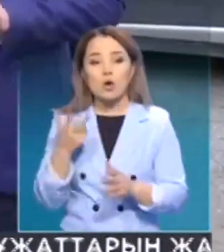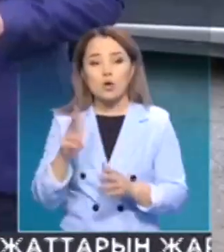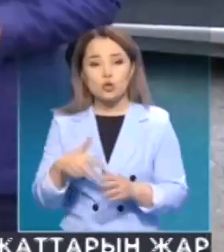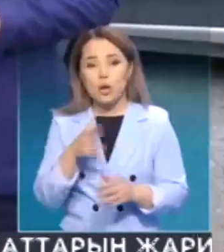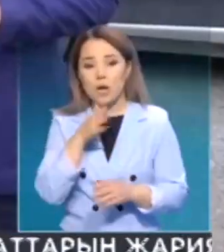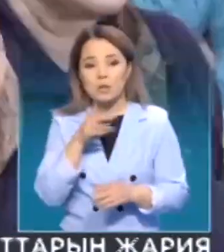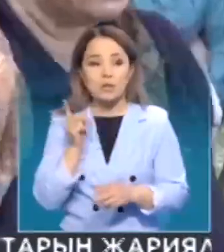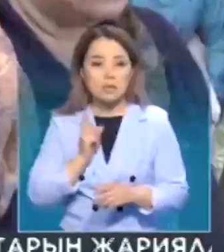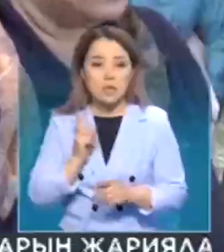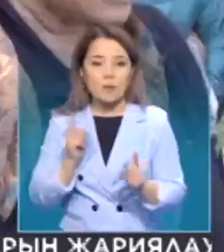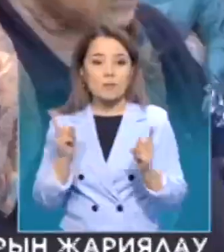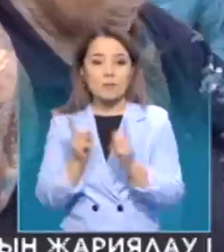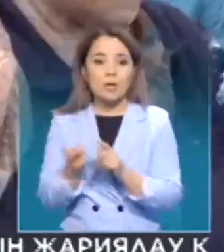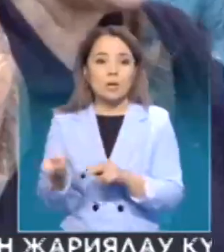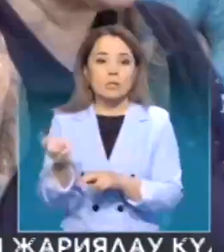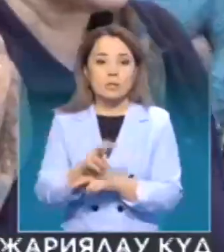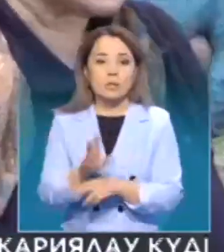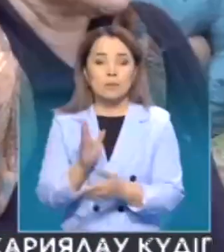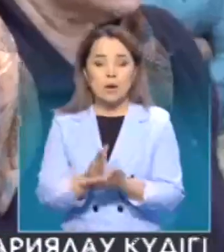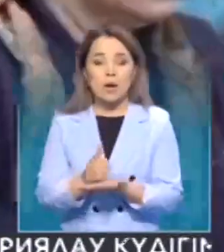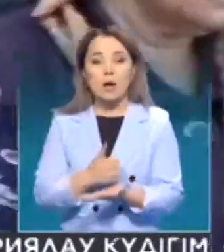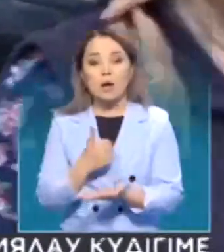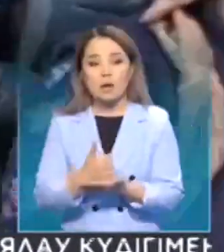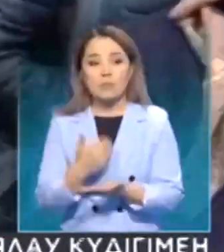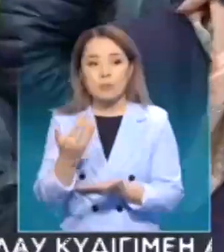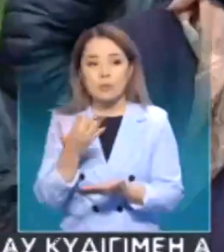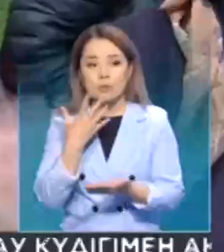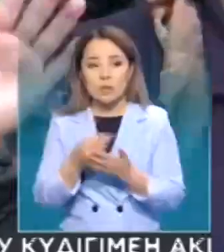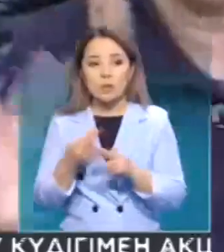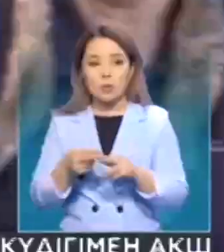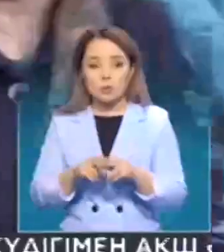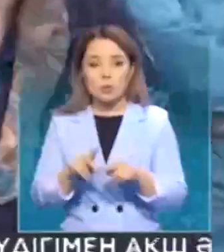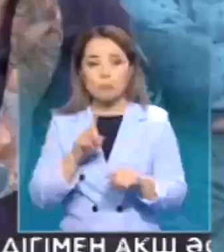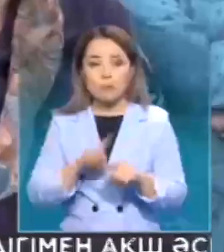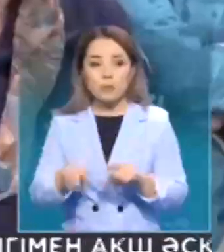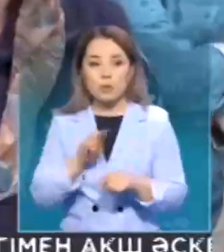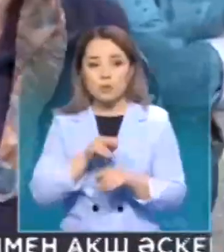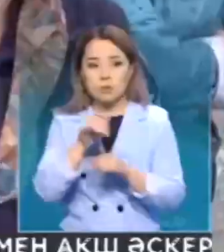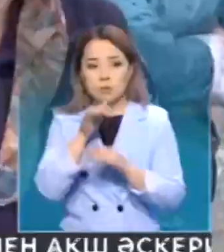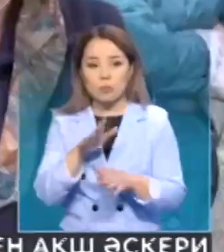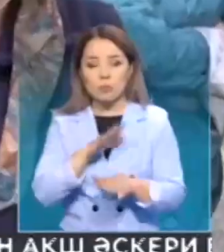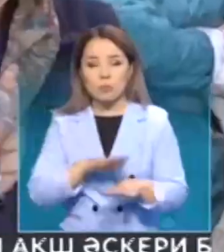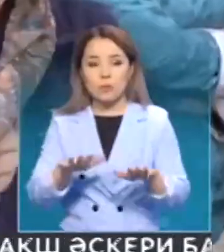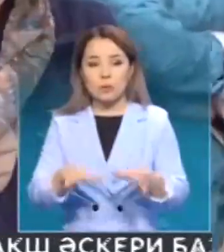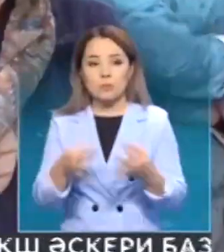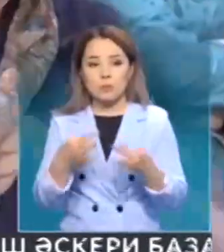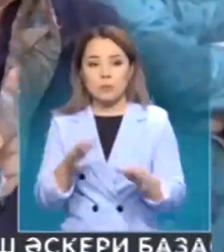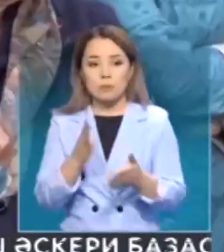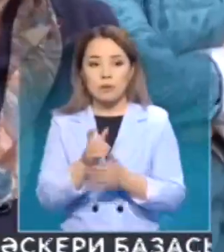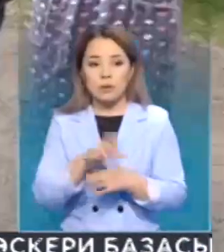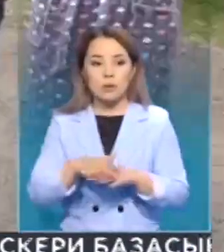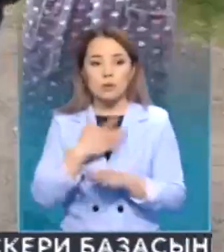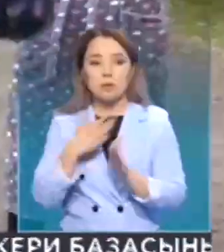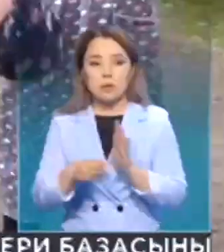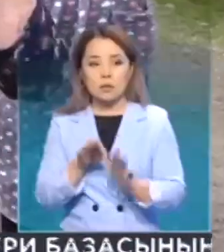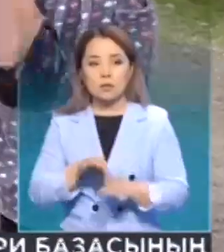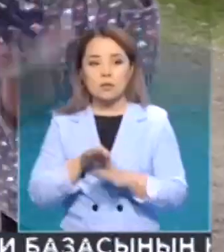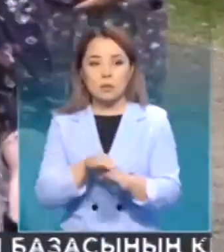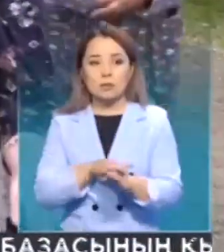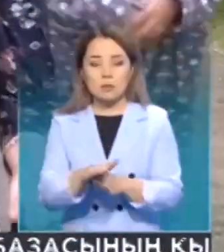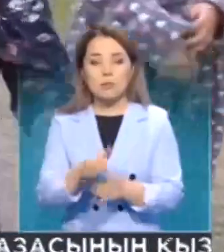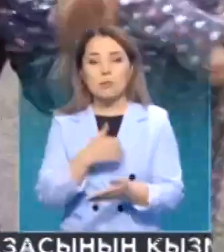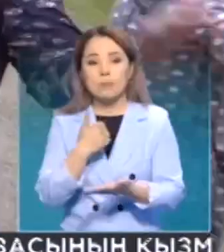күттіріп кездесуге әзір келді. Ақымызды айналайын, жұмыс істей алмайсыз ба? Орынды босадың, біз халық сайлаймыз.